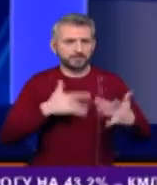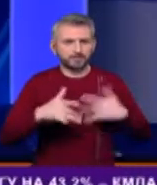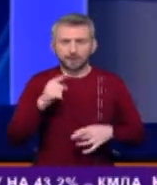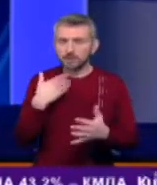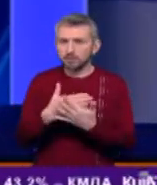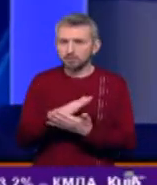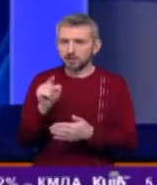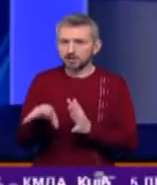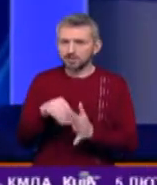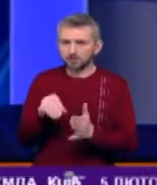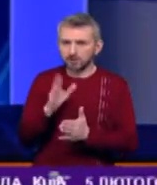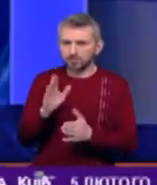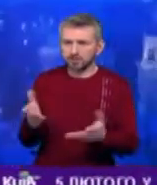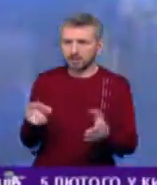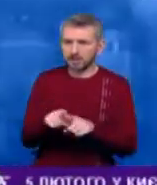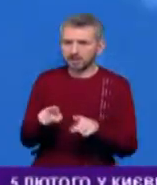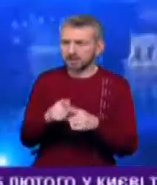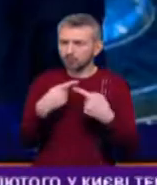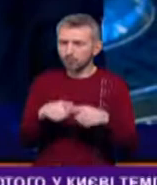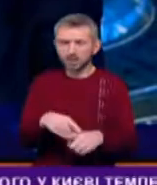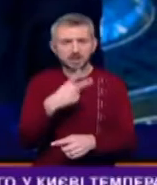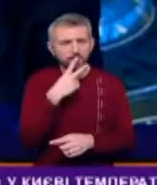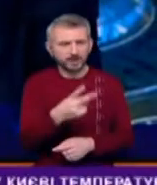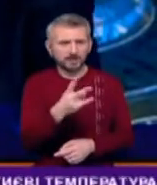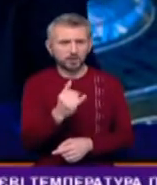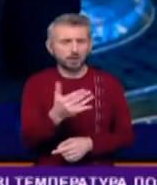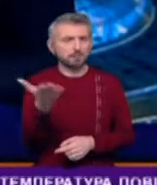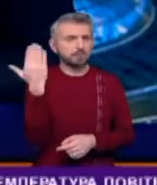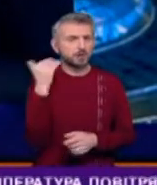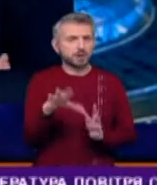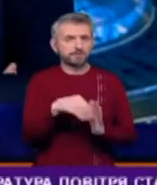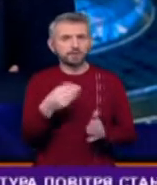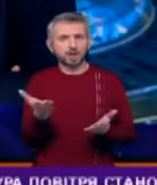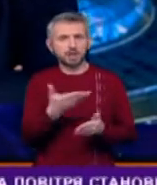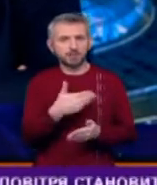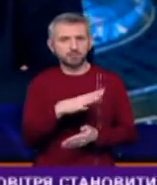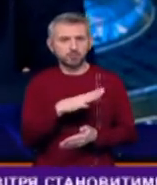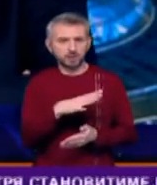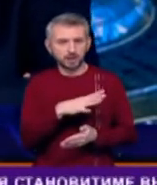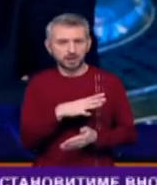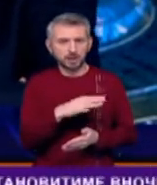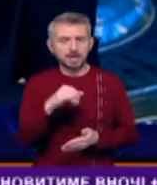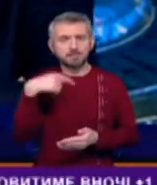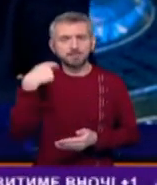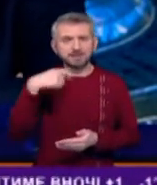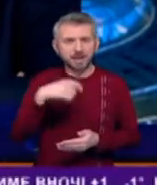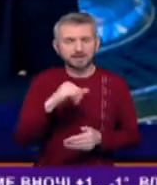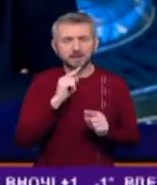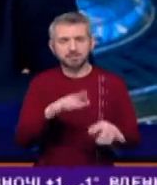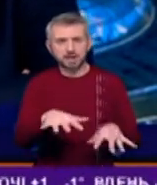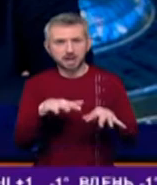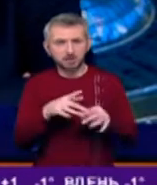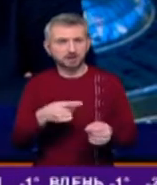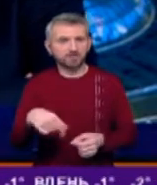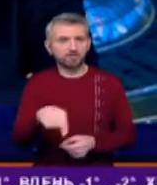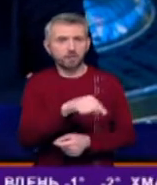цих виборах буде, ну, якісь дивіться, такі технології? Дивіться, значить, ну, минулі вибори, які ми були, пережили і президентські, і парламентські,